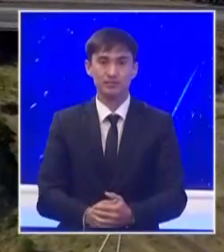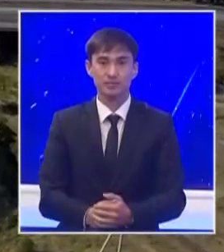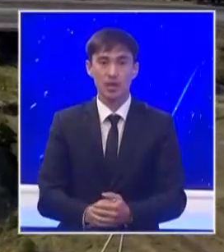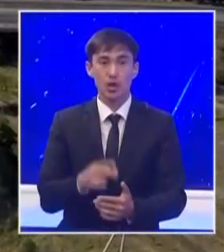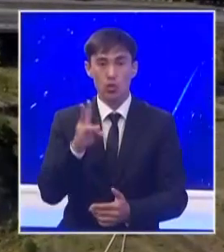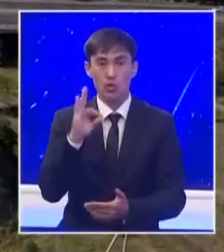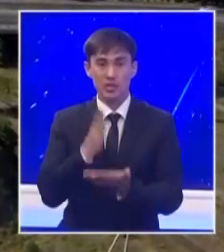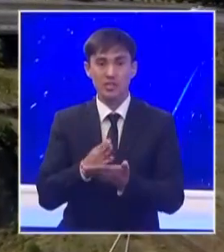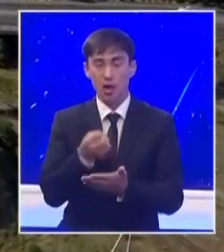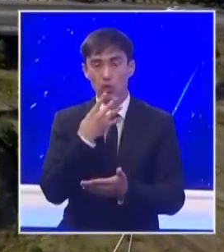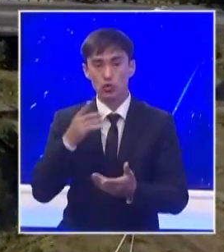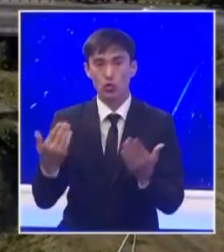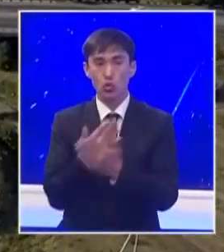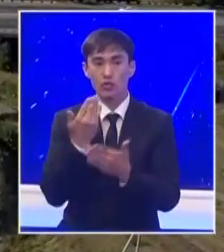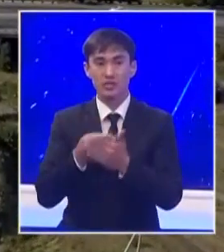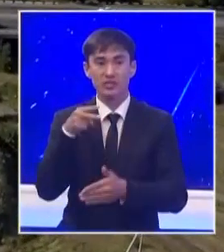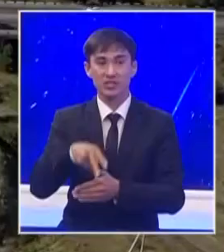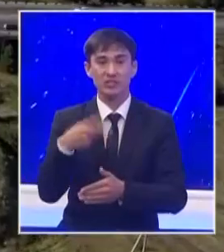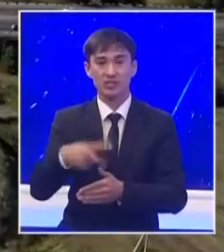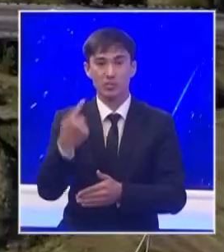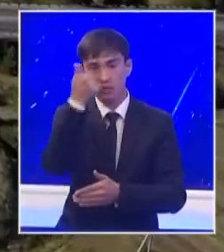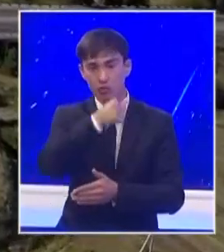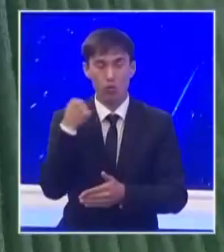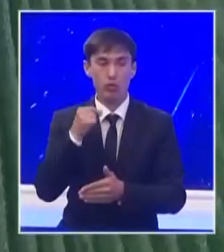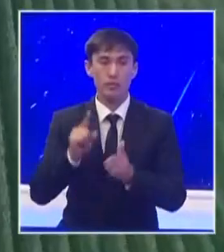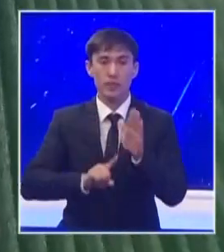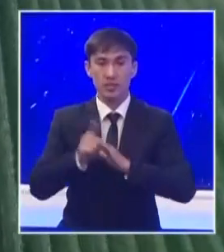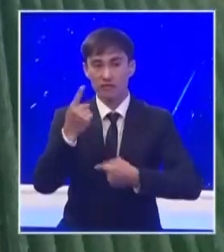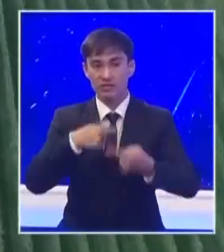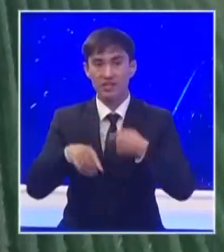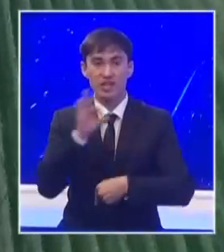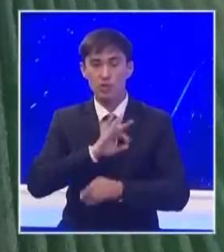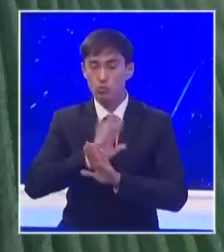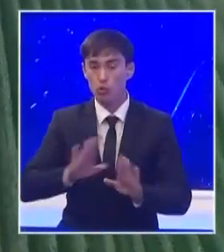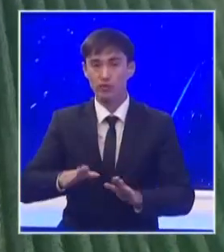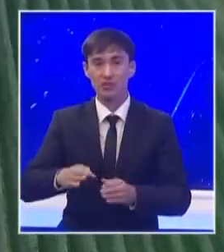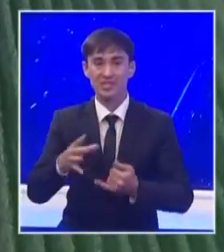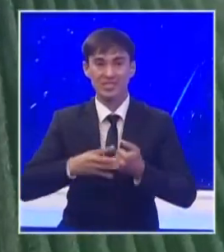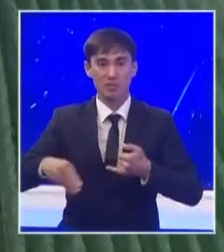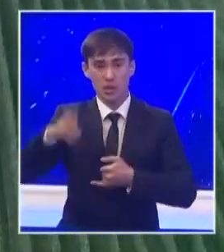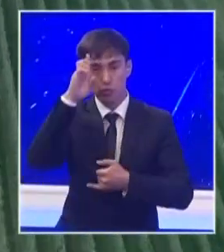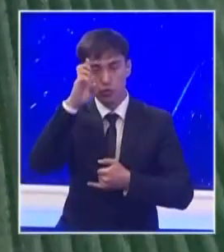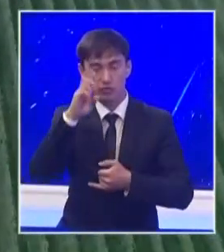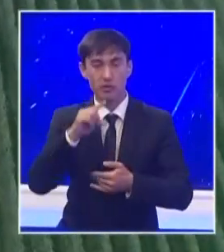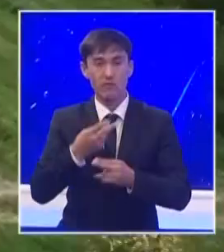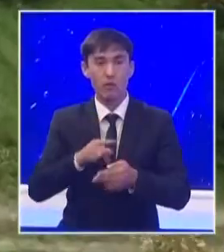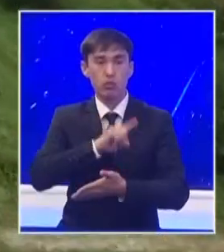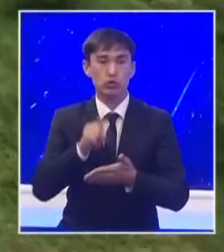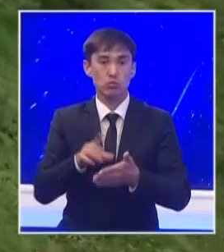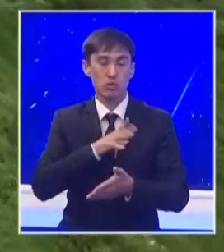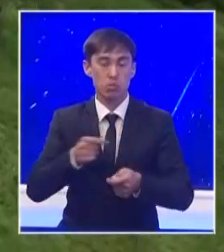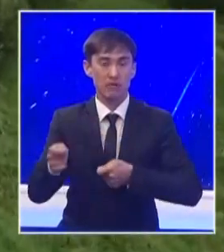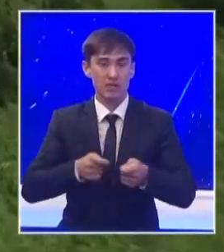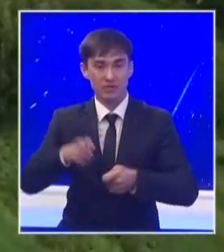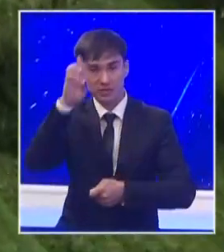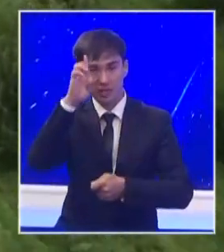Однако есть и хорошие новости. С 2021 года начат возврат неиспользуемых земель государству. Этот вопрос был инициирован правительством